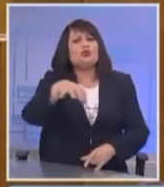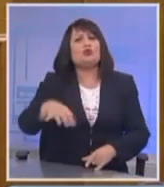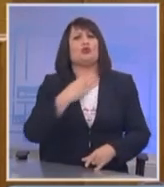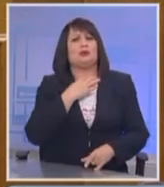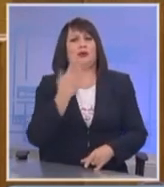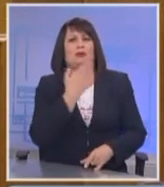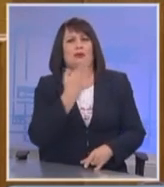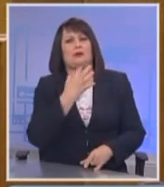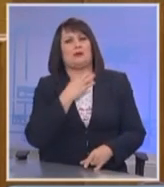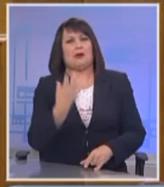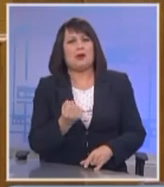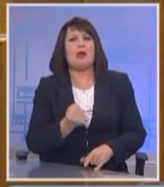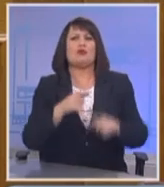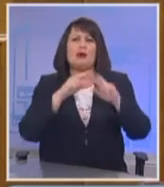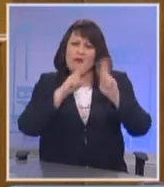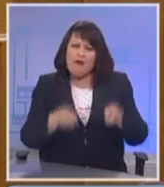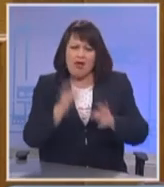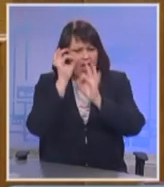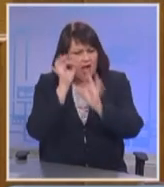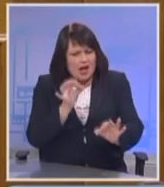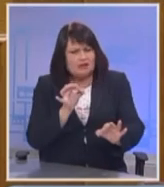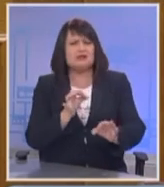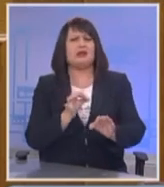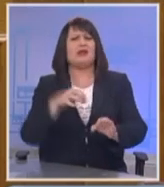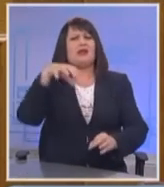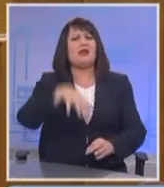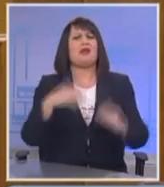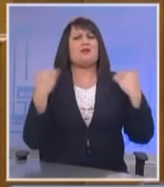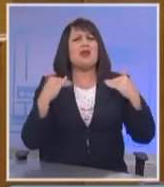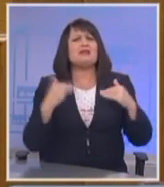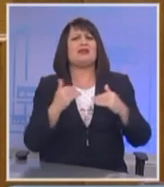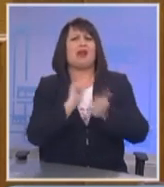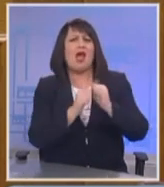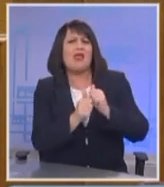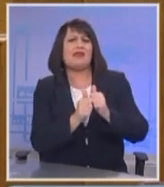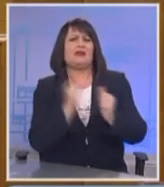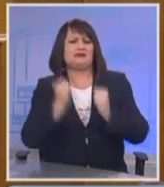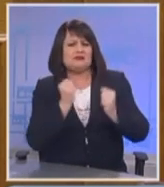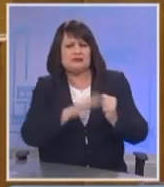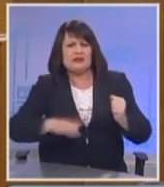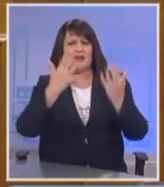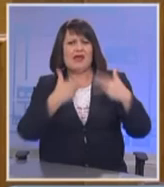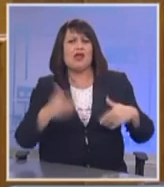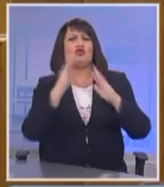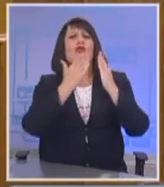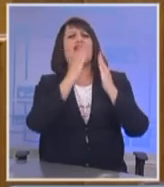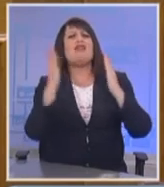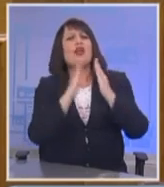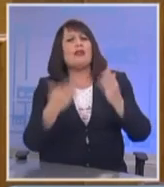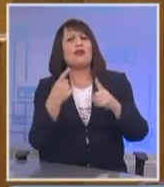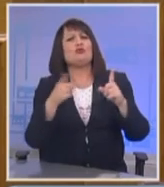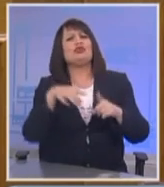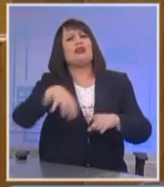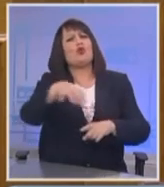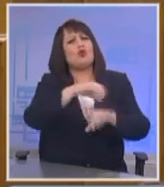οι μαθητές του, εργαστήρια, χώρους άθλησης, γυμναστήρια, βιβλιοθήκη, θέατρο, χώρους μουσικής